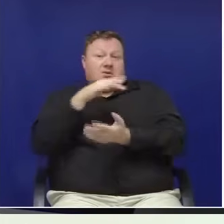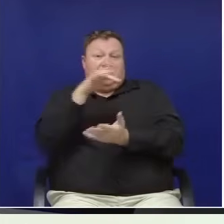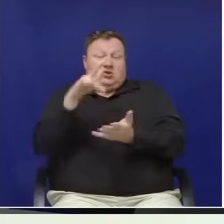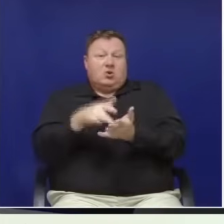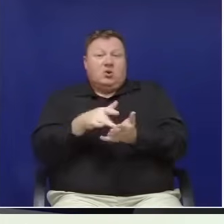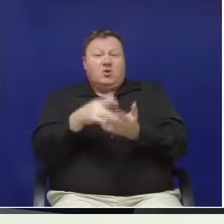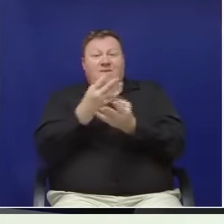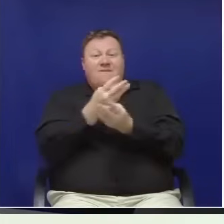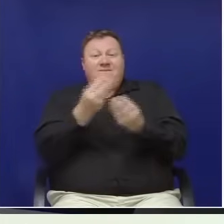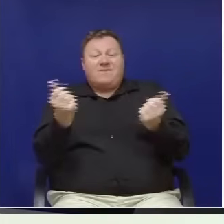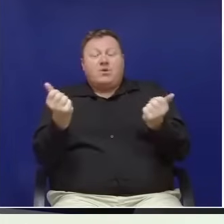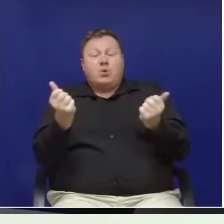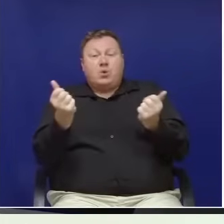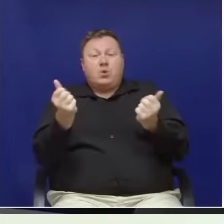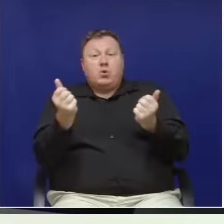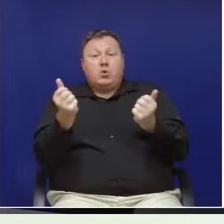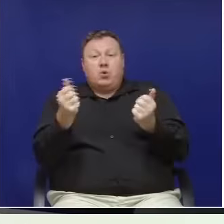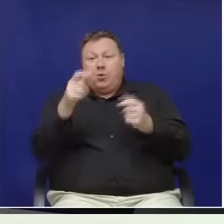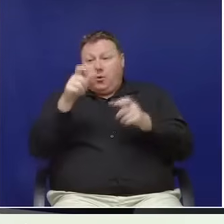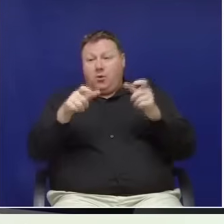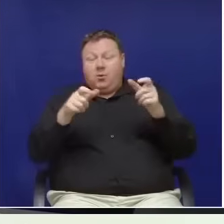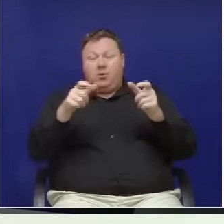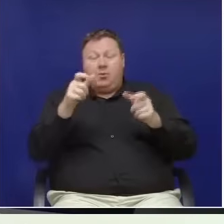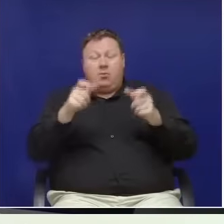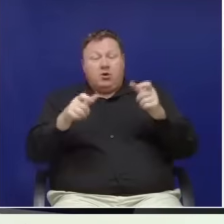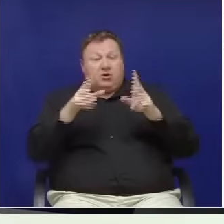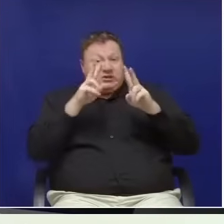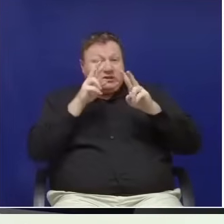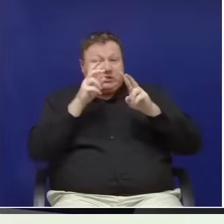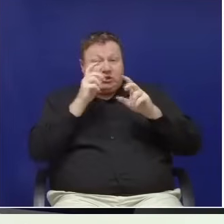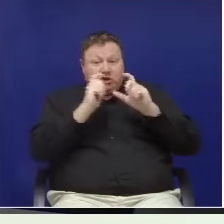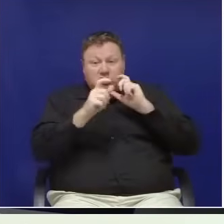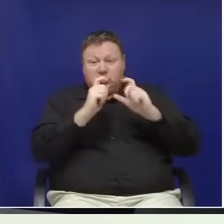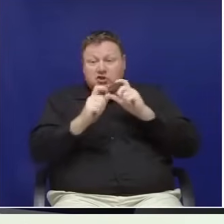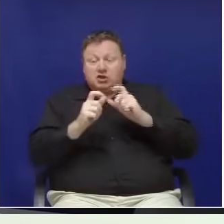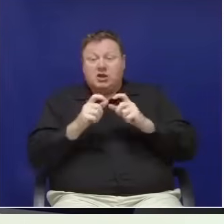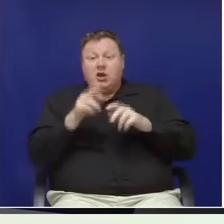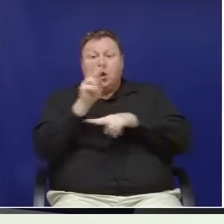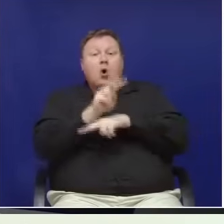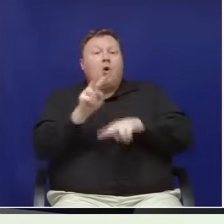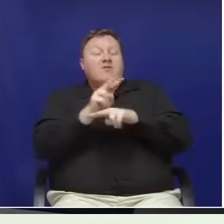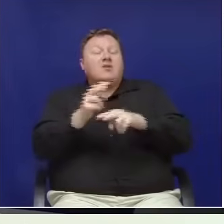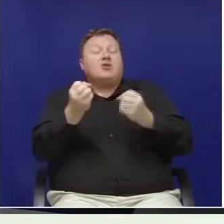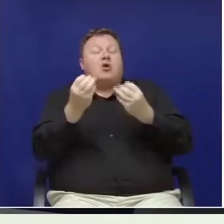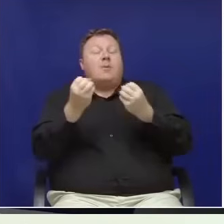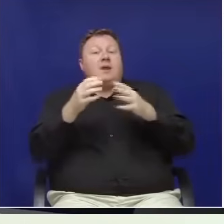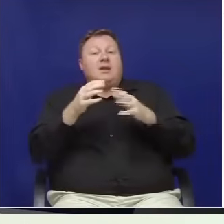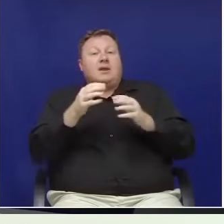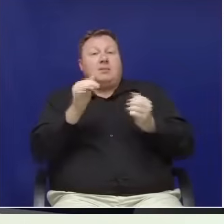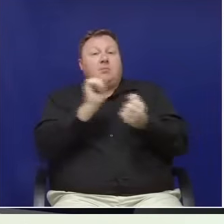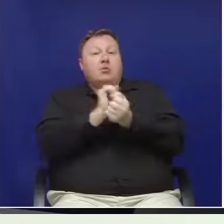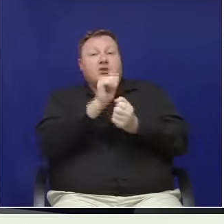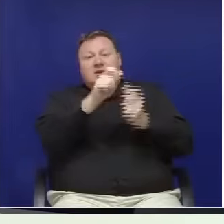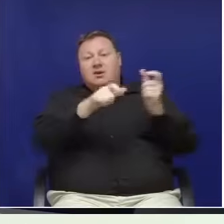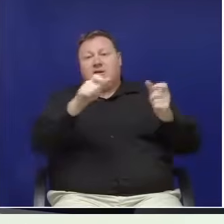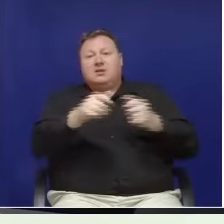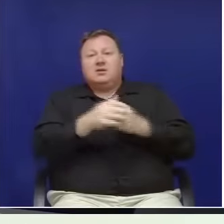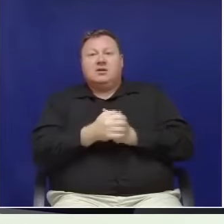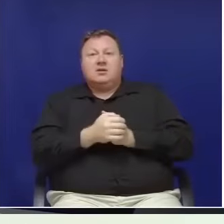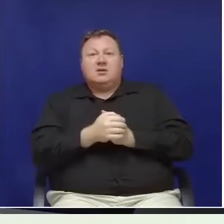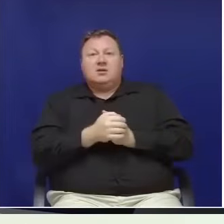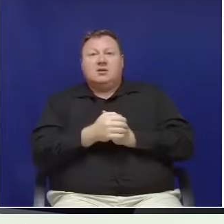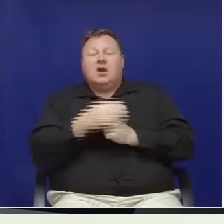oor soveel mense moet toesig hou. En my uitgangspunt is, en ek het dit ook in die departement gesê, dat ons moet